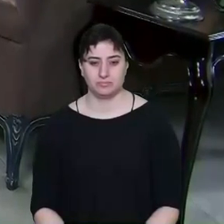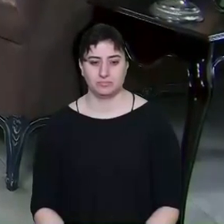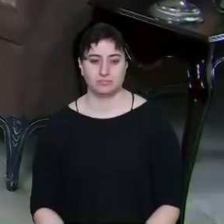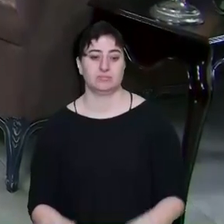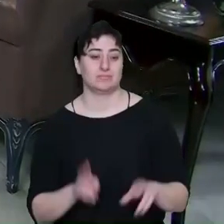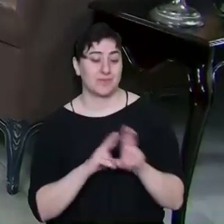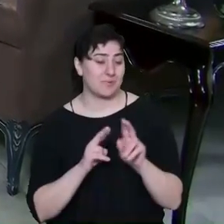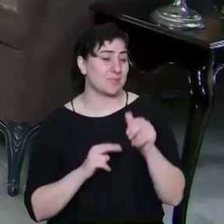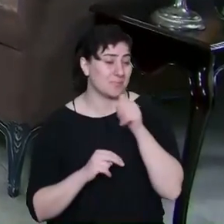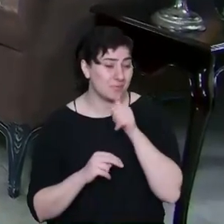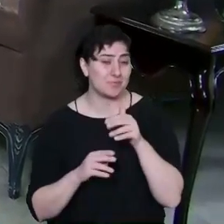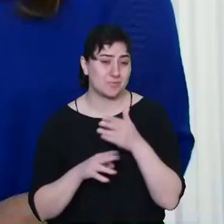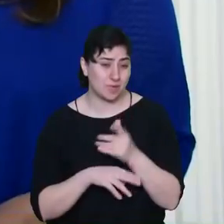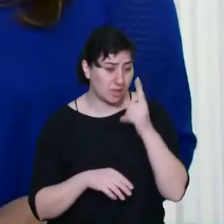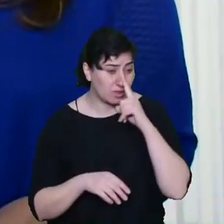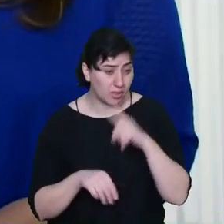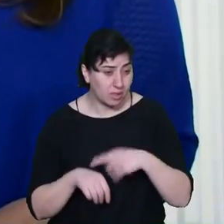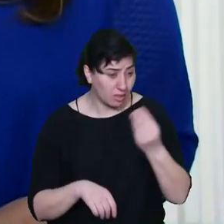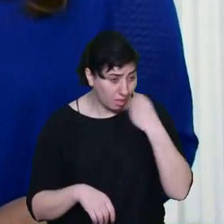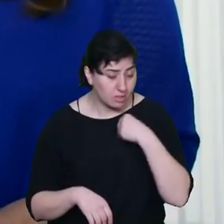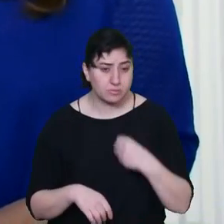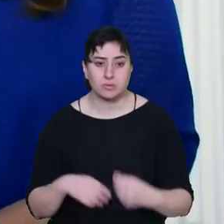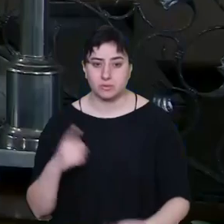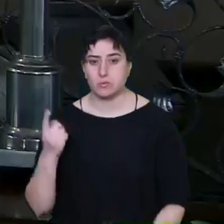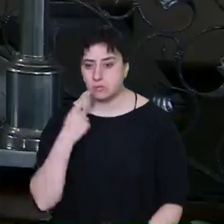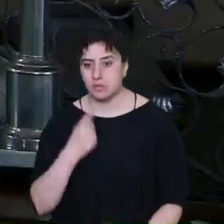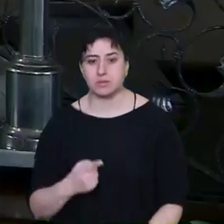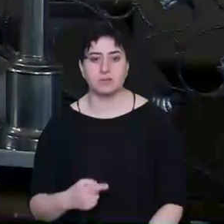Kemal Bey, hakikaten dedim ya. Dedi.